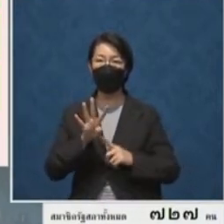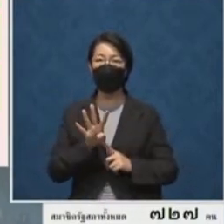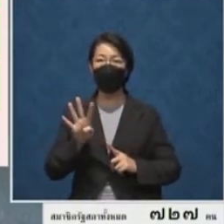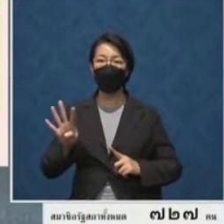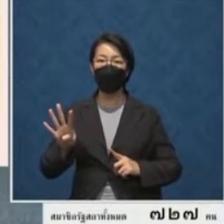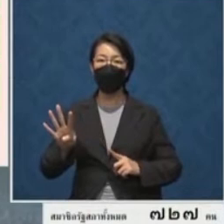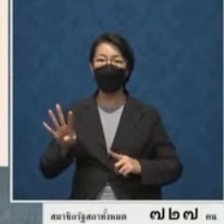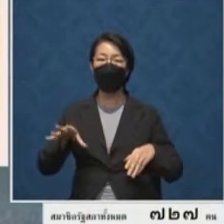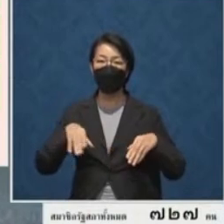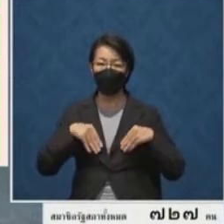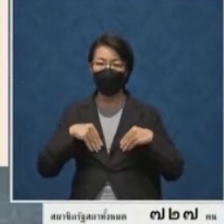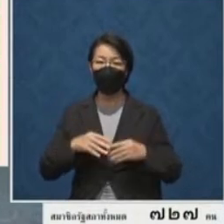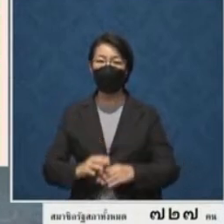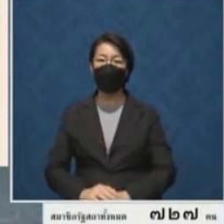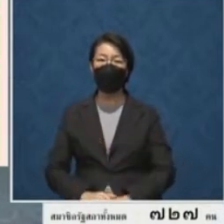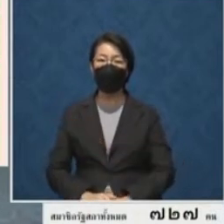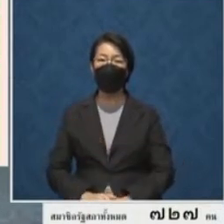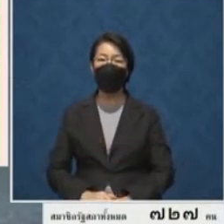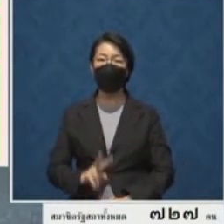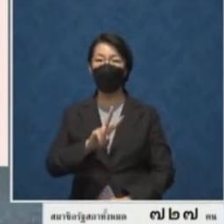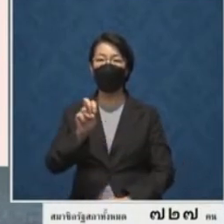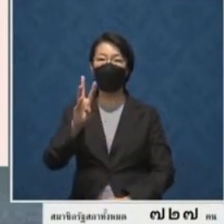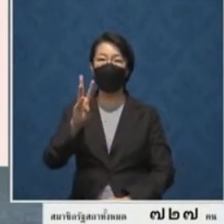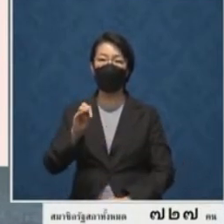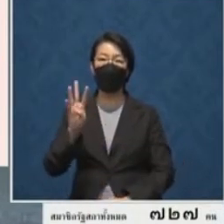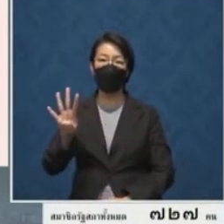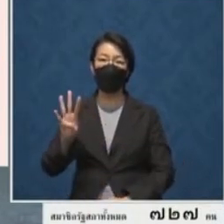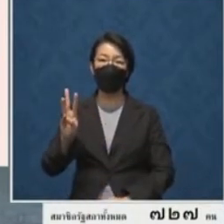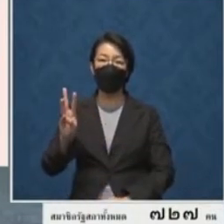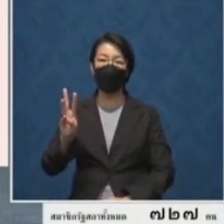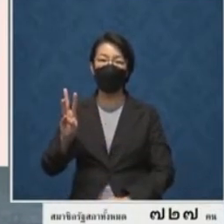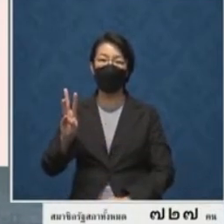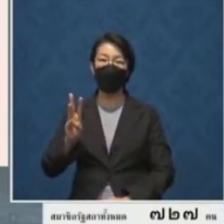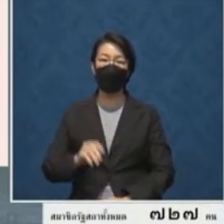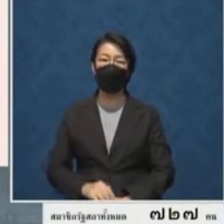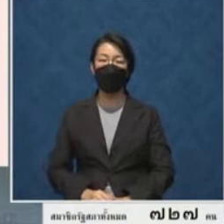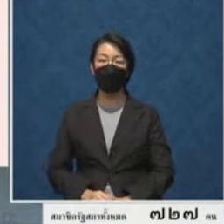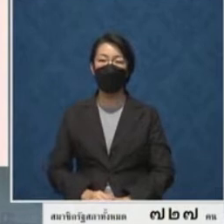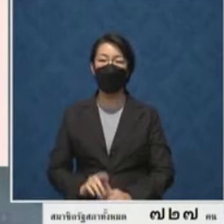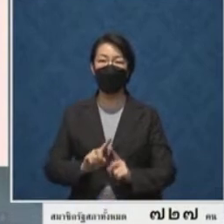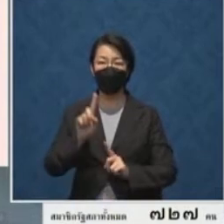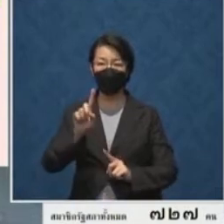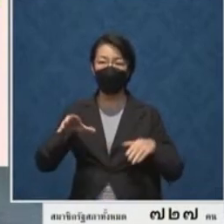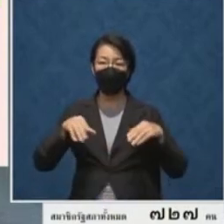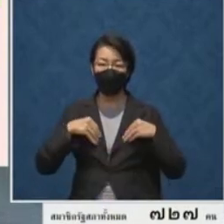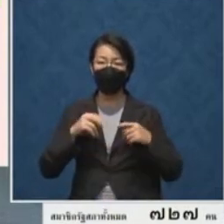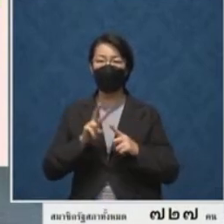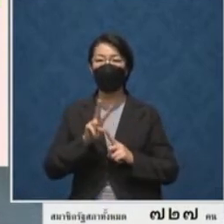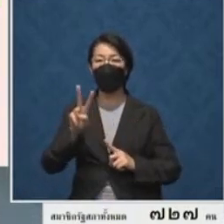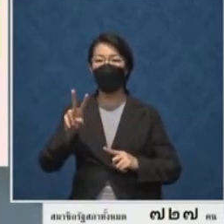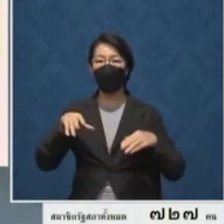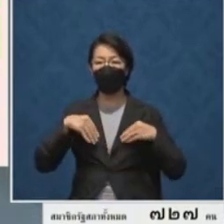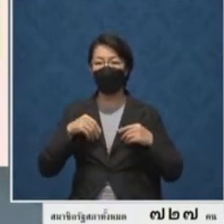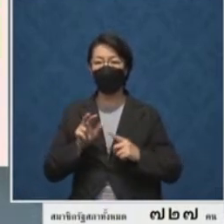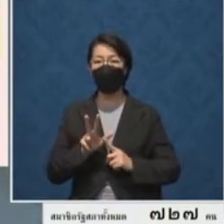ครับ 266นายบัลลังก์อนพร 1รับหลักการ2รับหลักการ3รับหลักการ